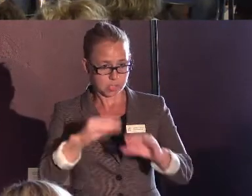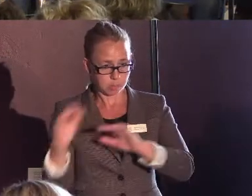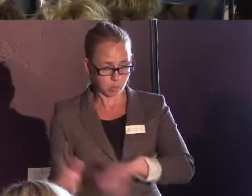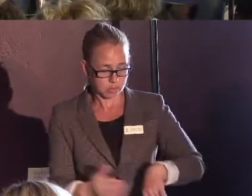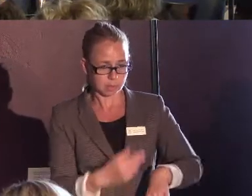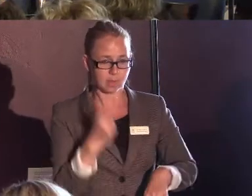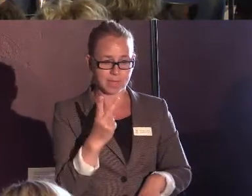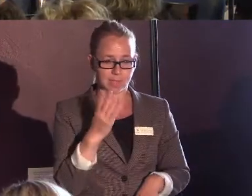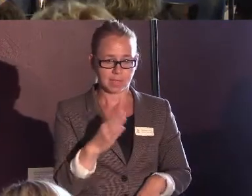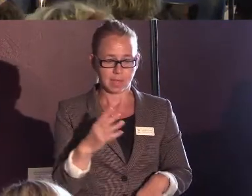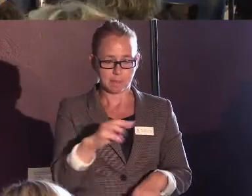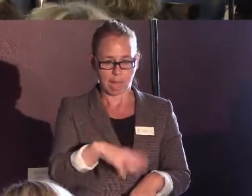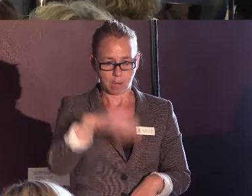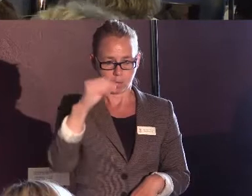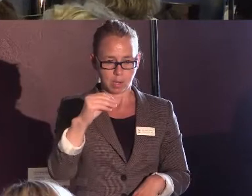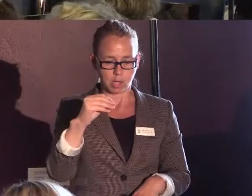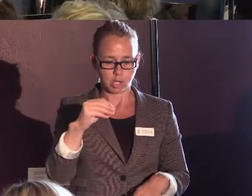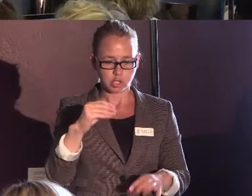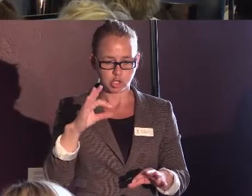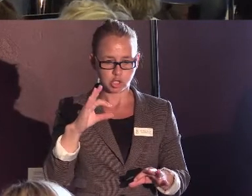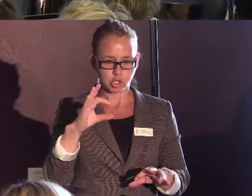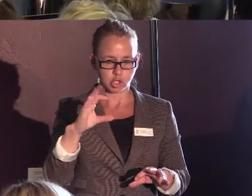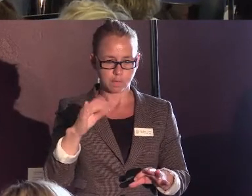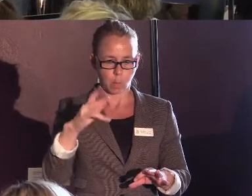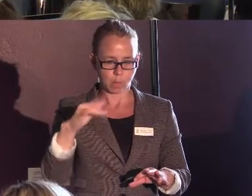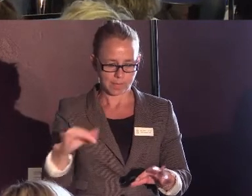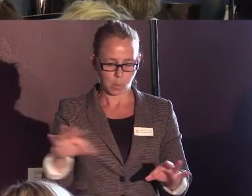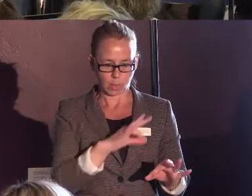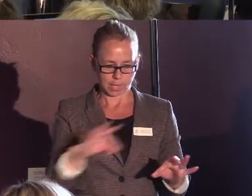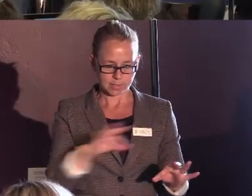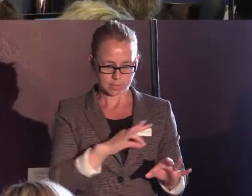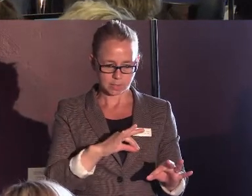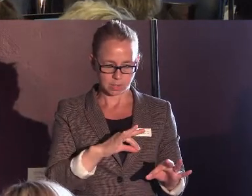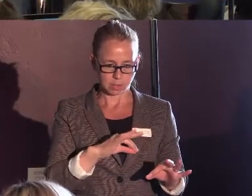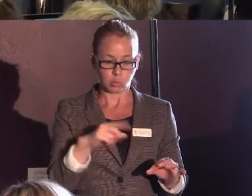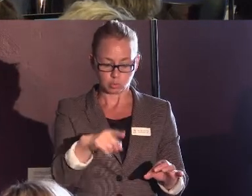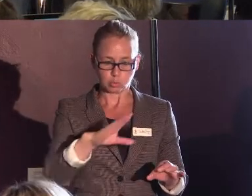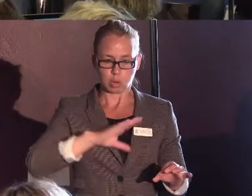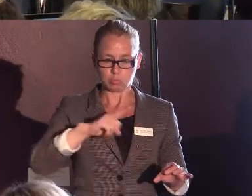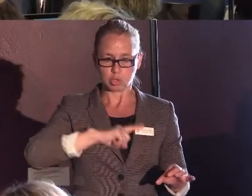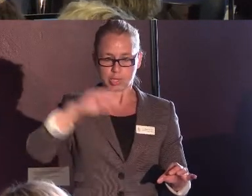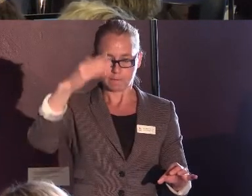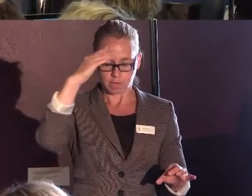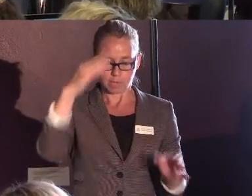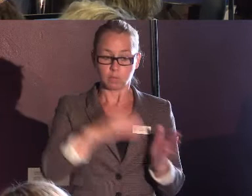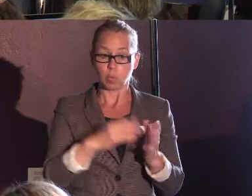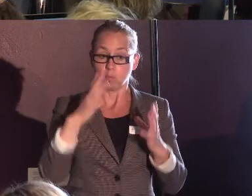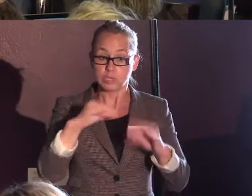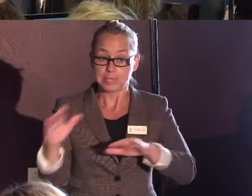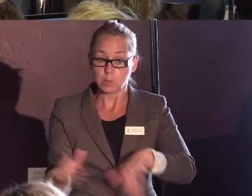för detta vd för Malmö symfoniorkester samt för detta programdirektör för Rikskonserter och har stor erfarenhet av